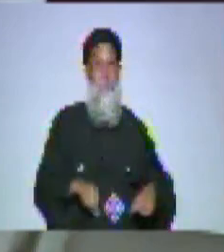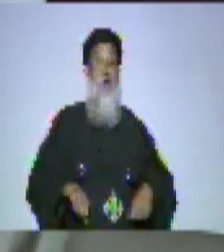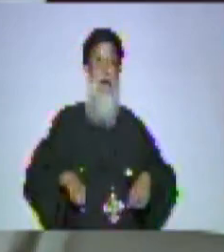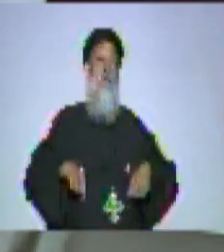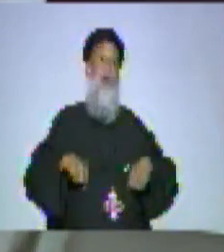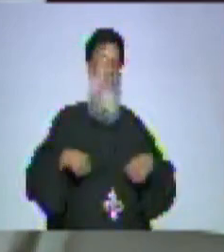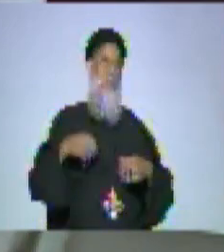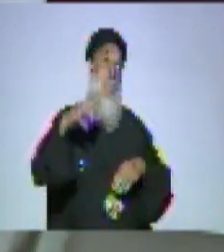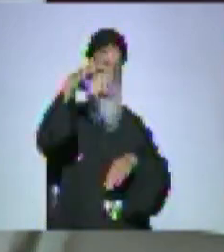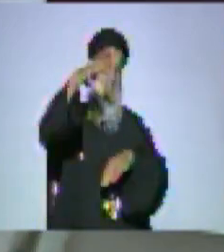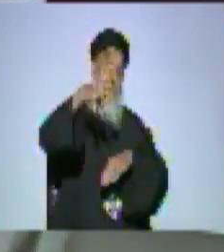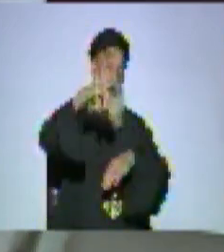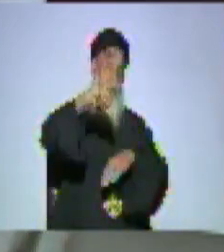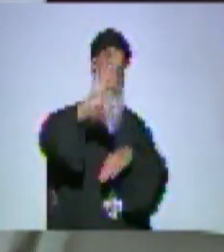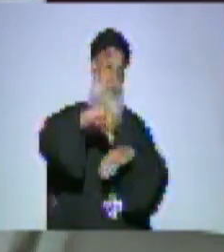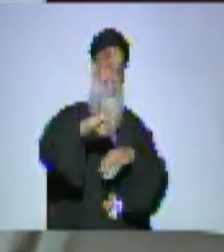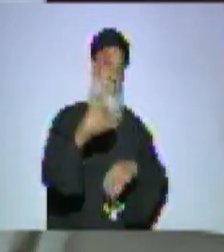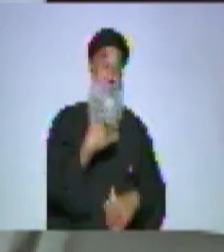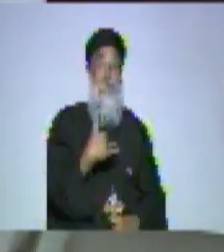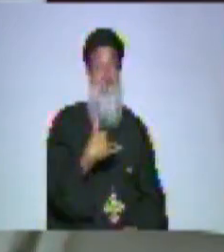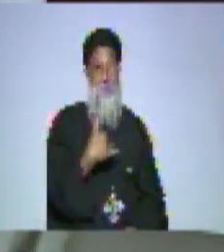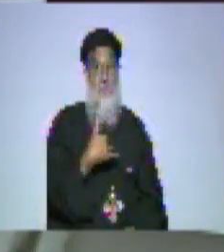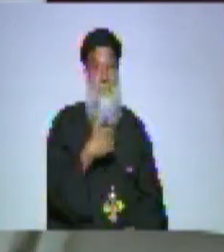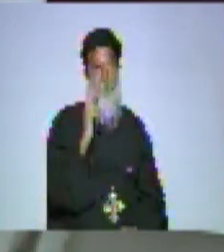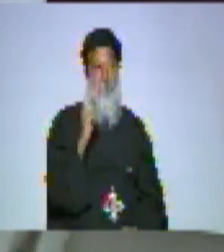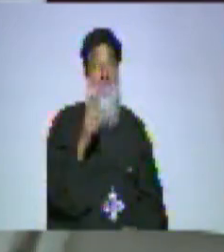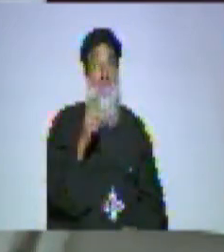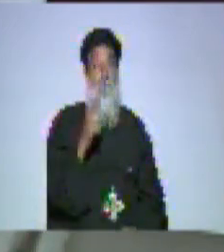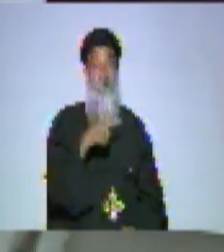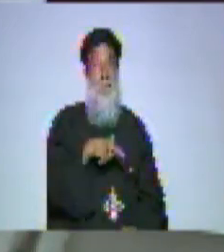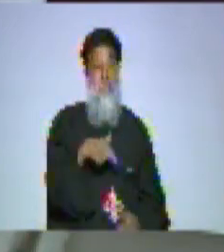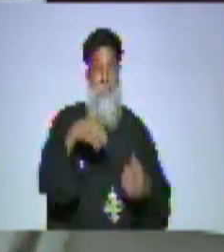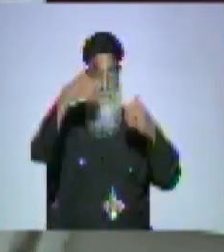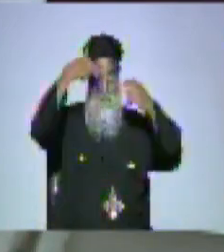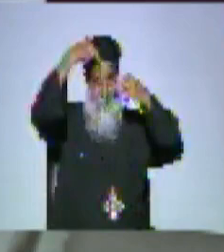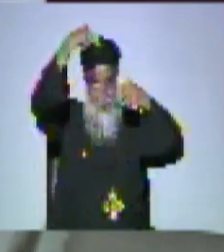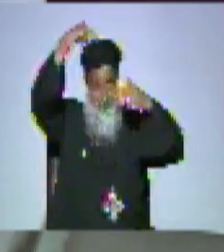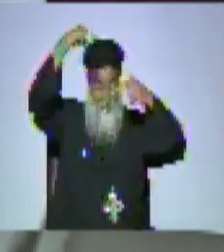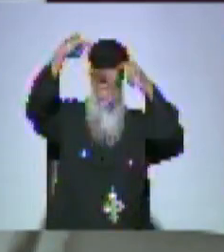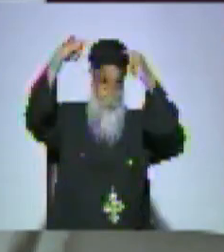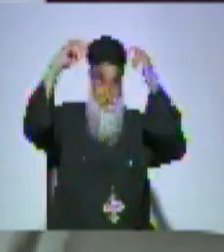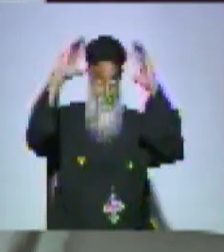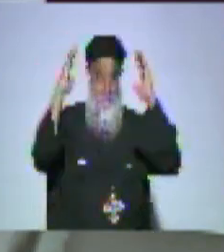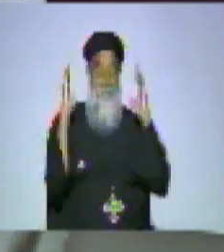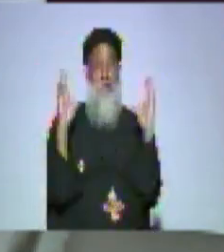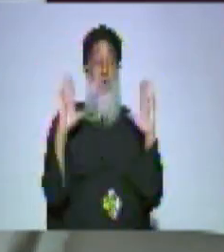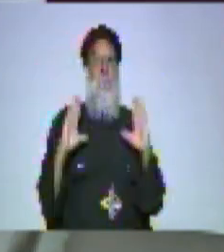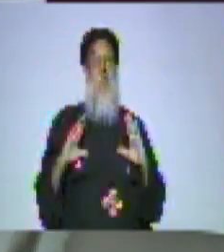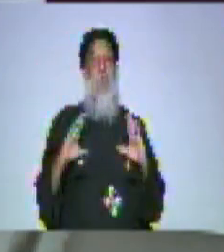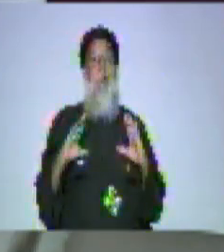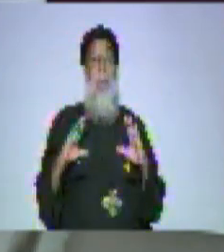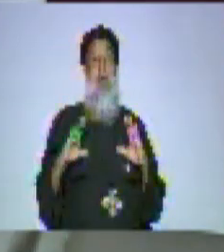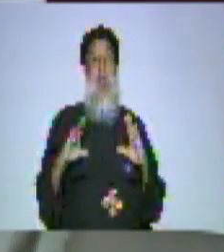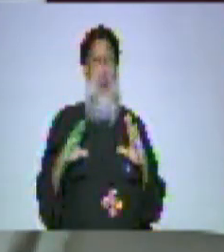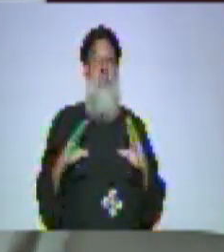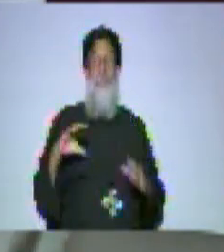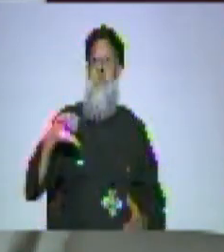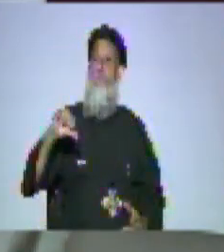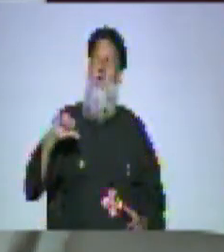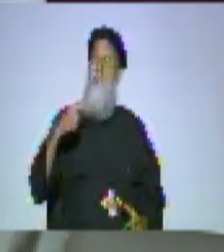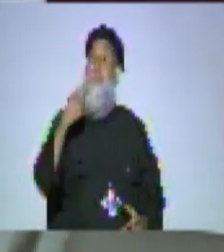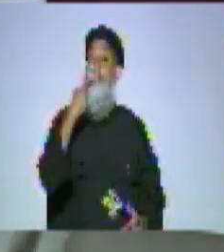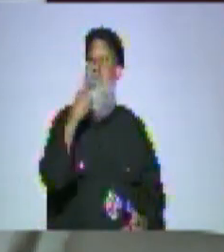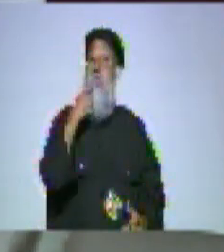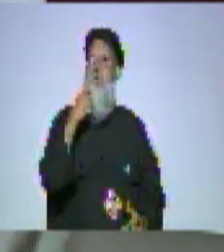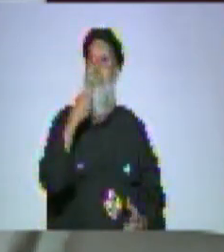اماكن ما كانش لهم مصدر زي انبا بولا عاش تسعين سنه